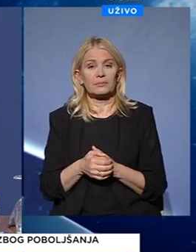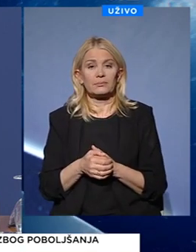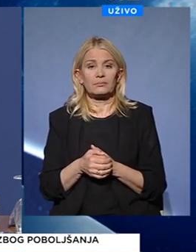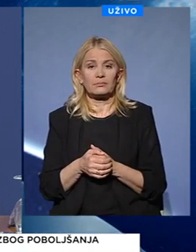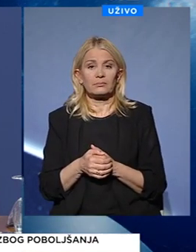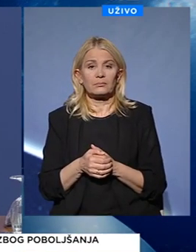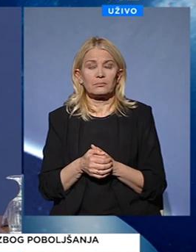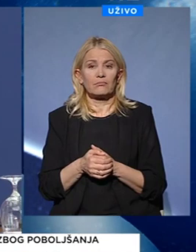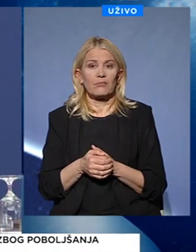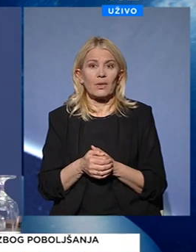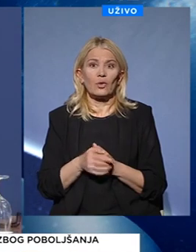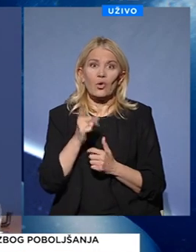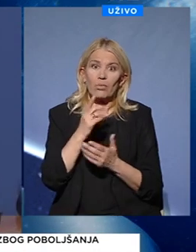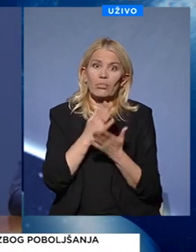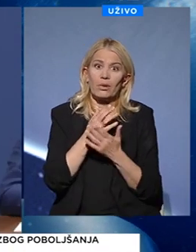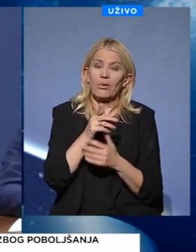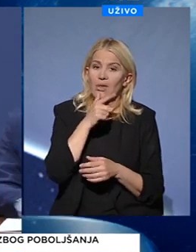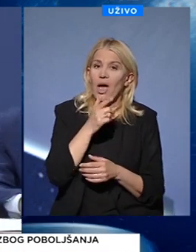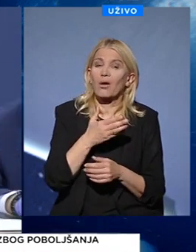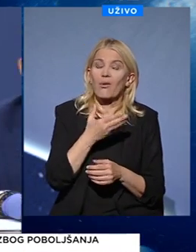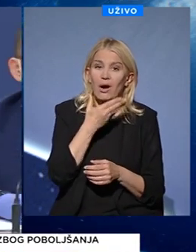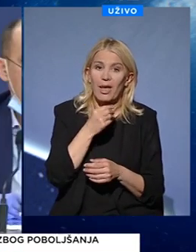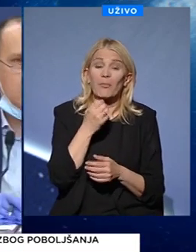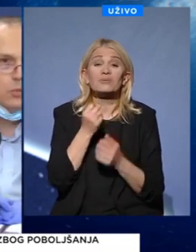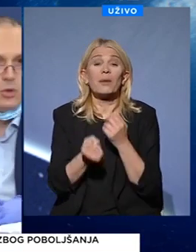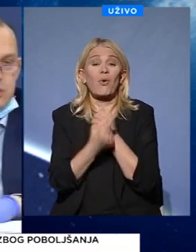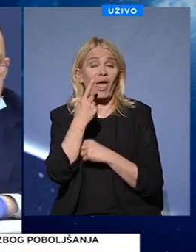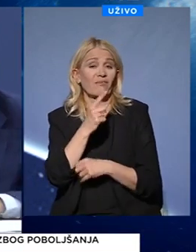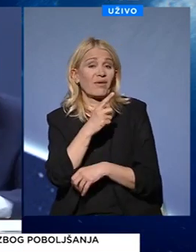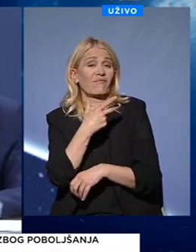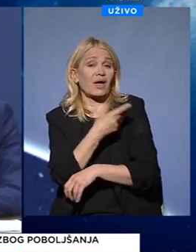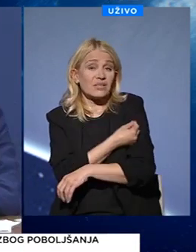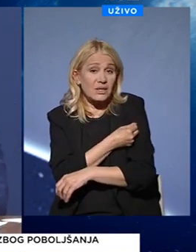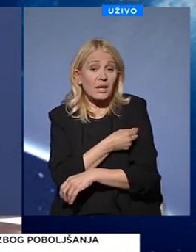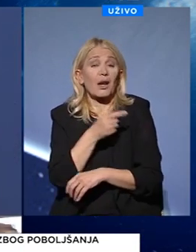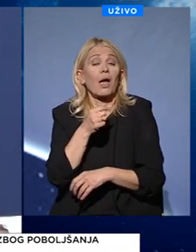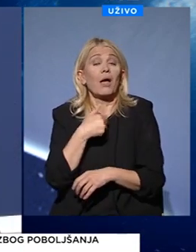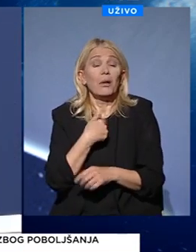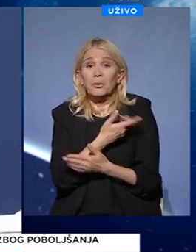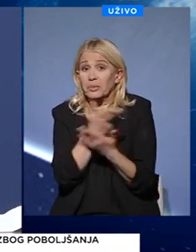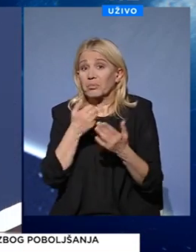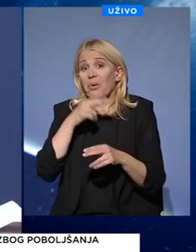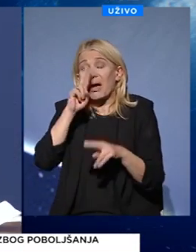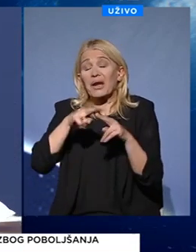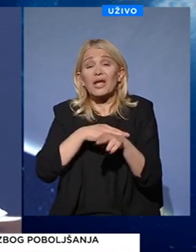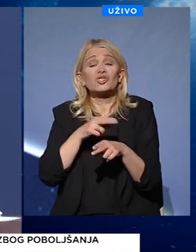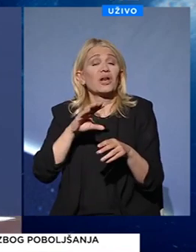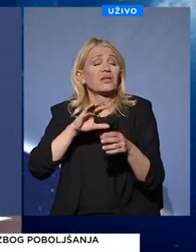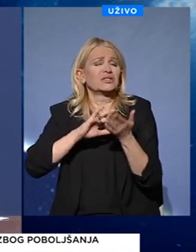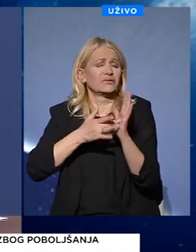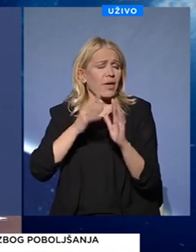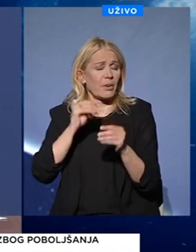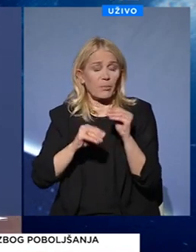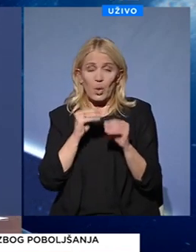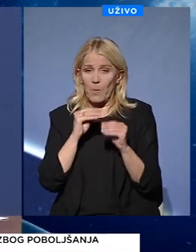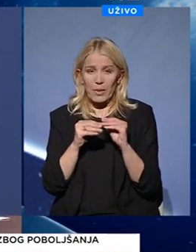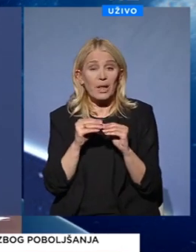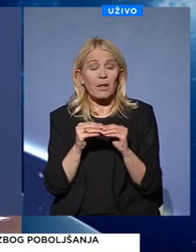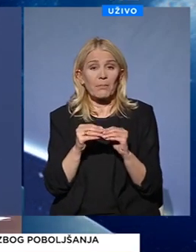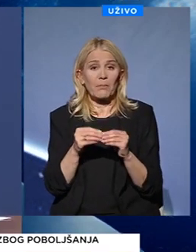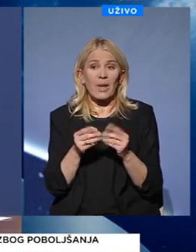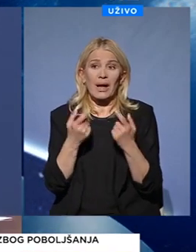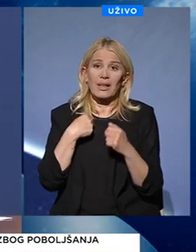To bi bilo izuzetno lepo da se pojavi vakcina i da može da se podobije, onda bi i rešili sve ove probleme. Mislim